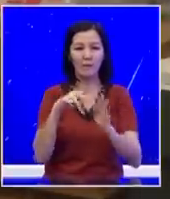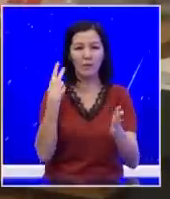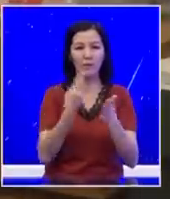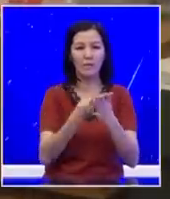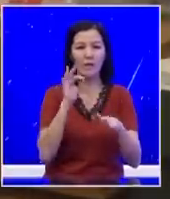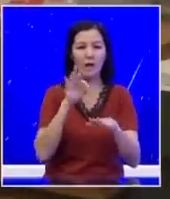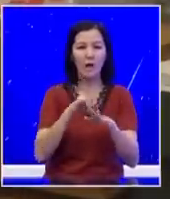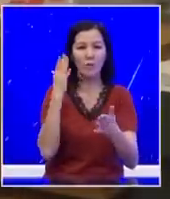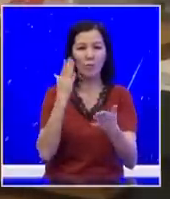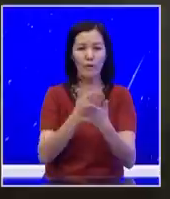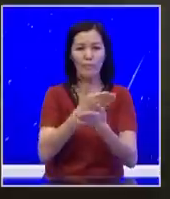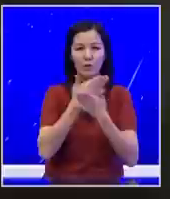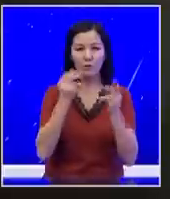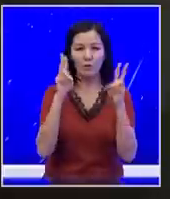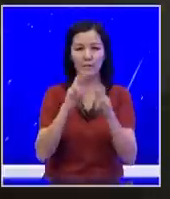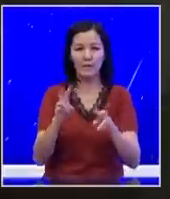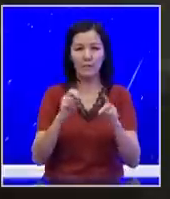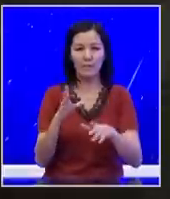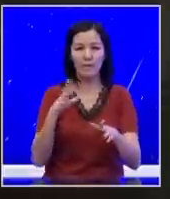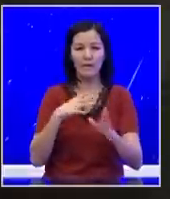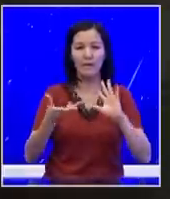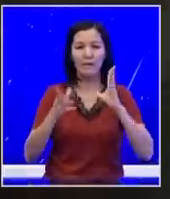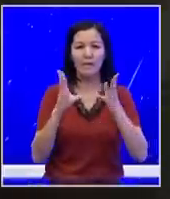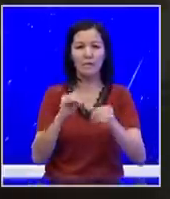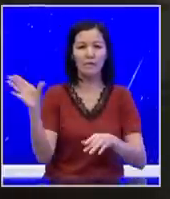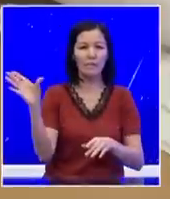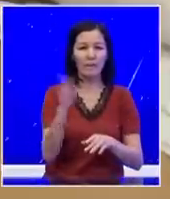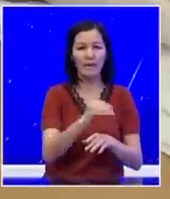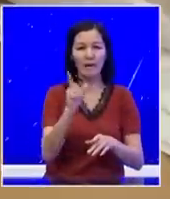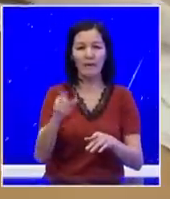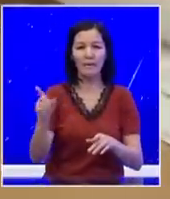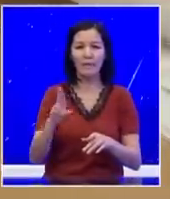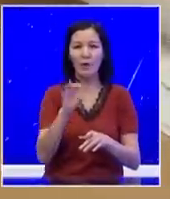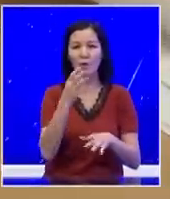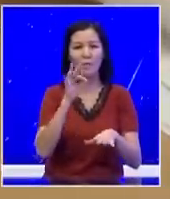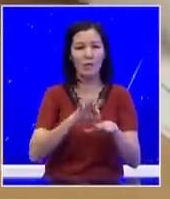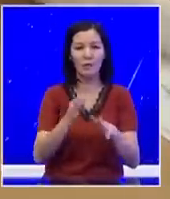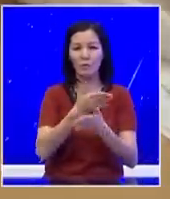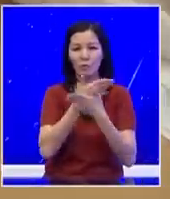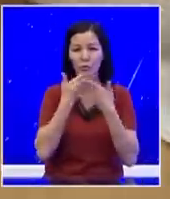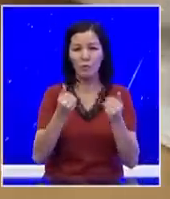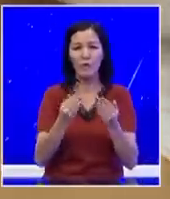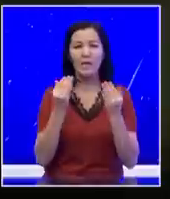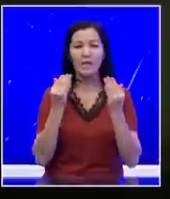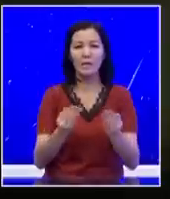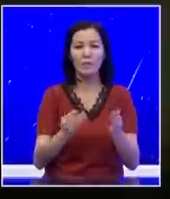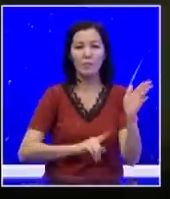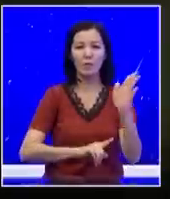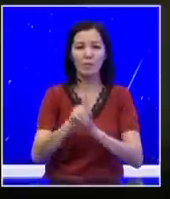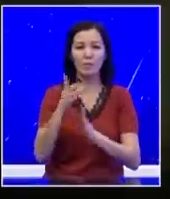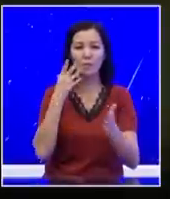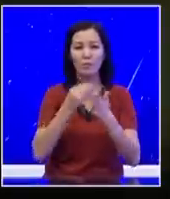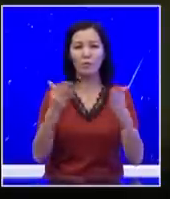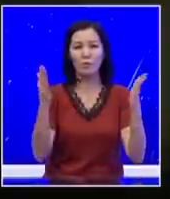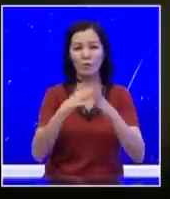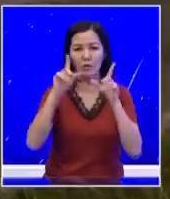коронавирус инфекциясының бар жоғын анықтайтын сараптама алынды. Нәтижесінде ешбірінде COVID-19 вирусы анықталмады. Енді олар бүгіннен